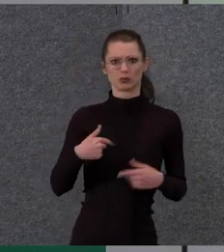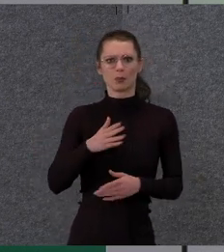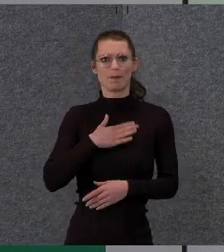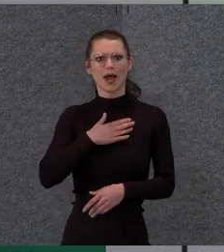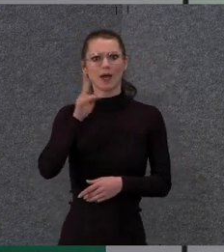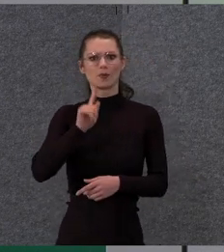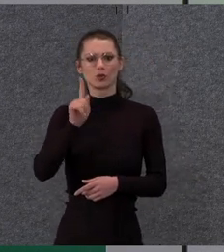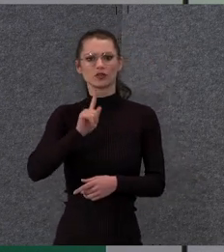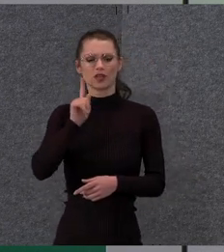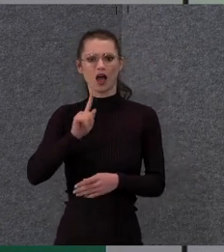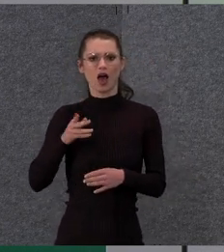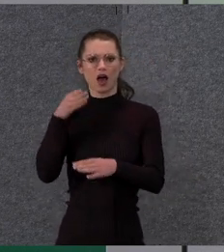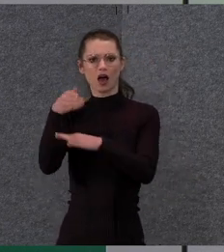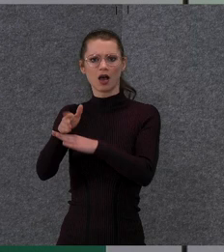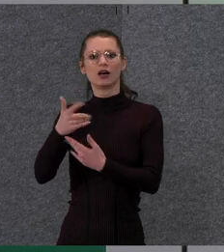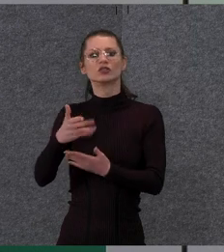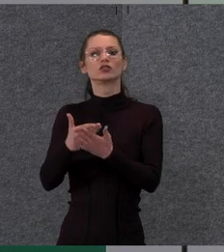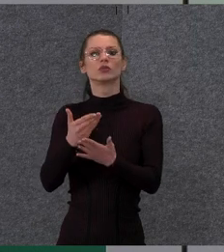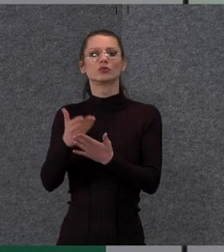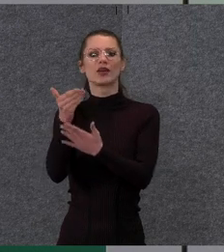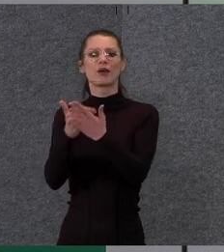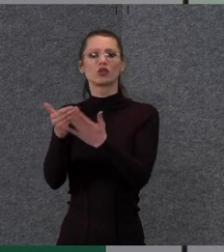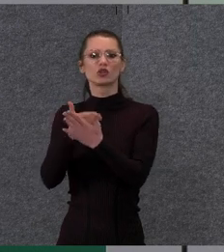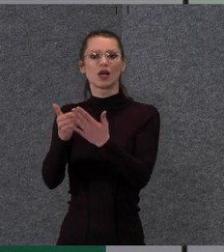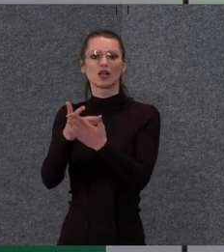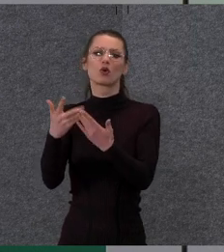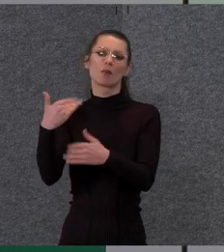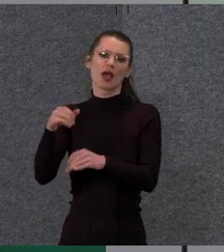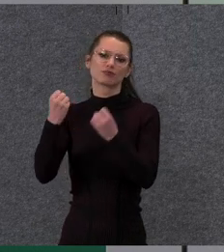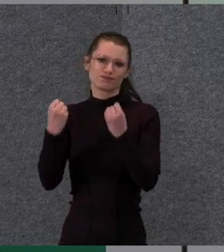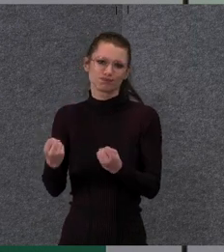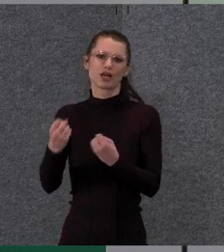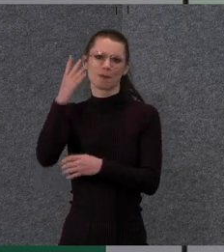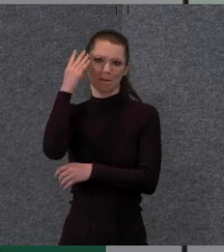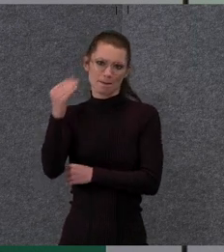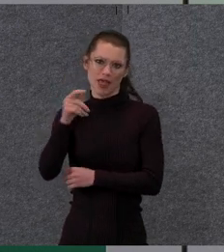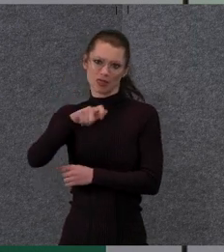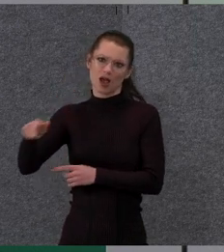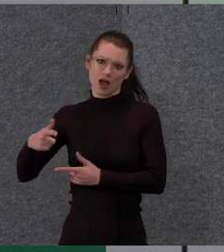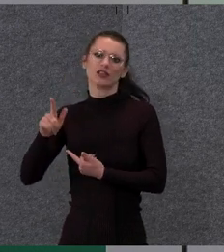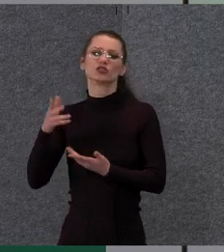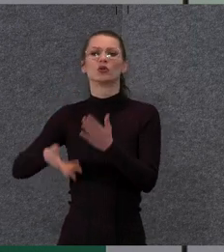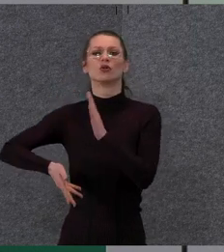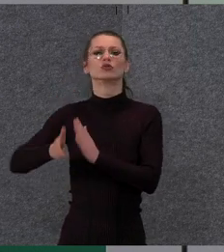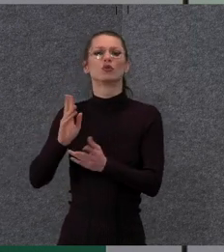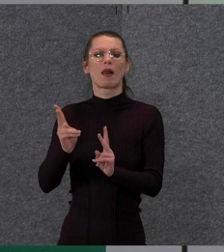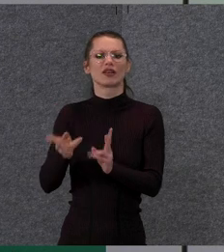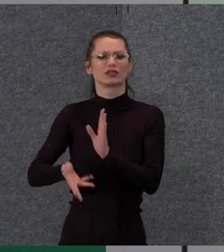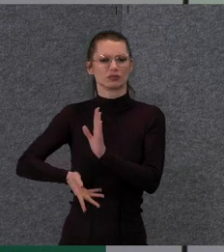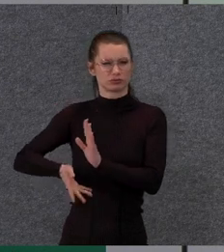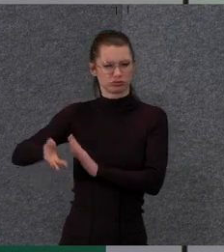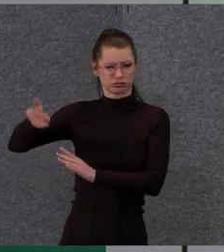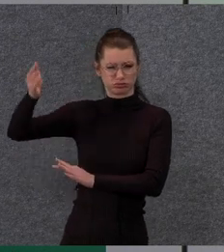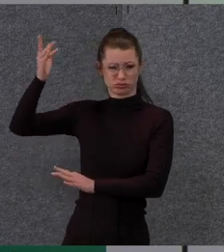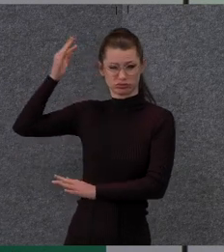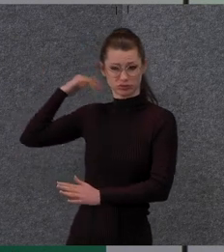hören, als sie eine Ausbildung in einem männlich dominierten Beruf machte. Das klingt wie aus einer längst vergangenen Zeit.